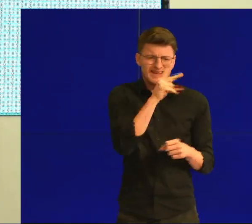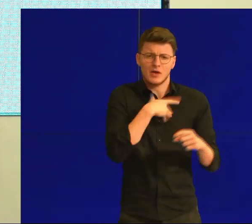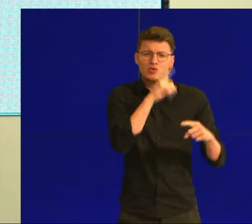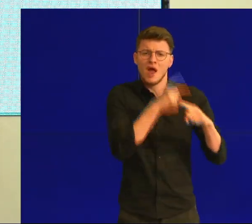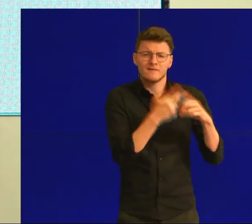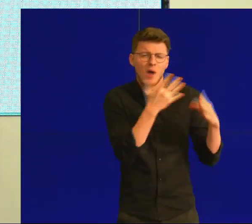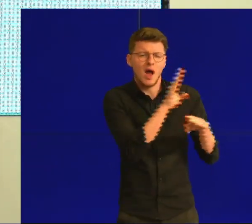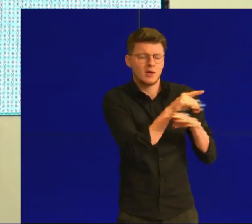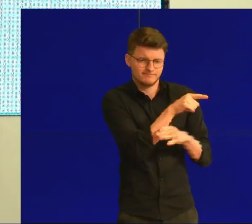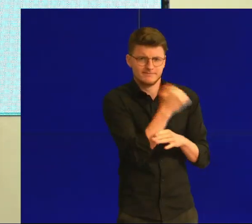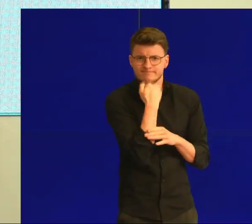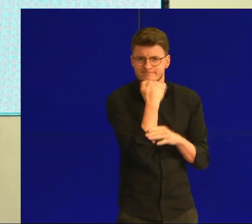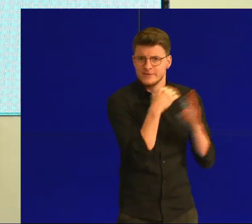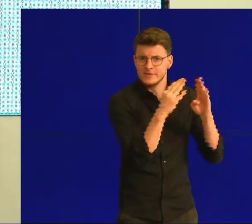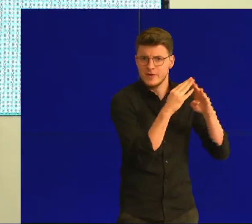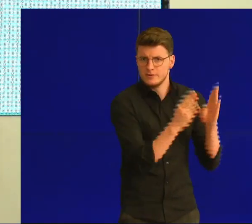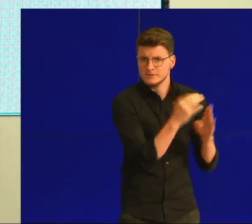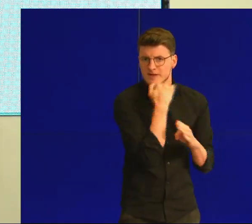daffreville